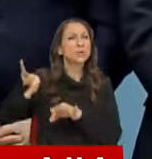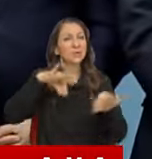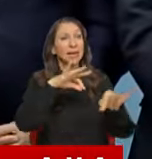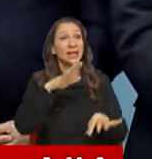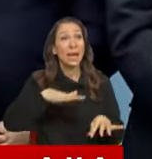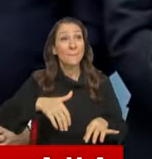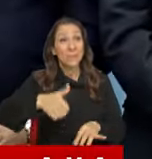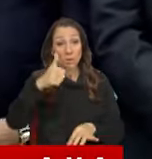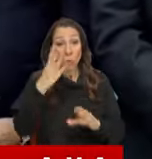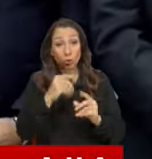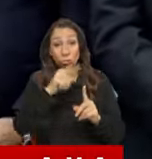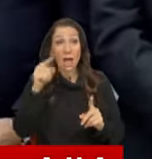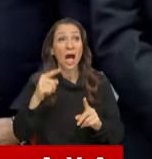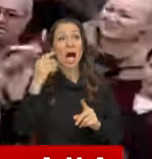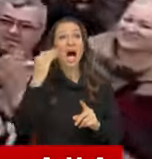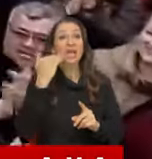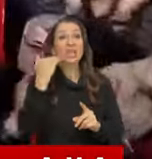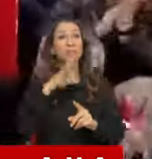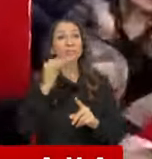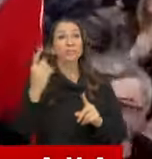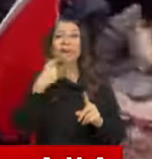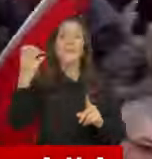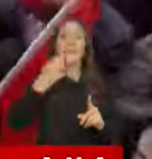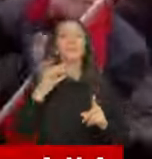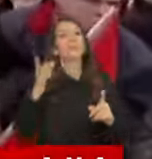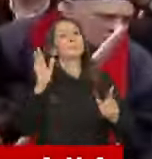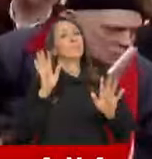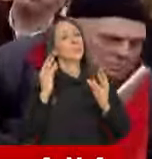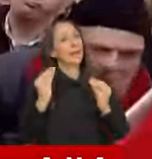başkan olduğu günden bugüne akşener'den gelen tüm salvoları